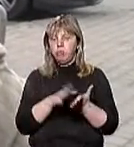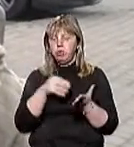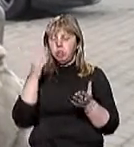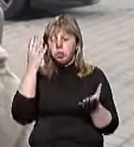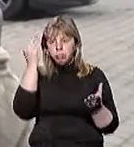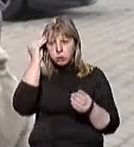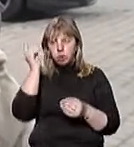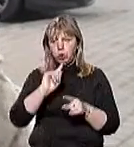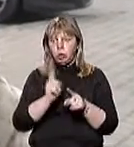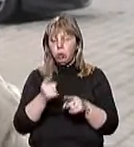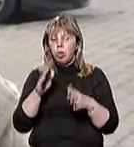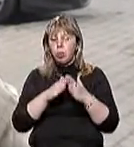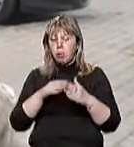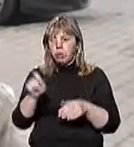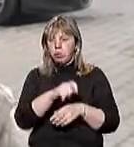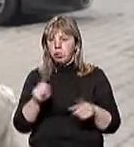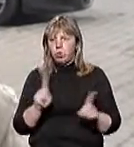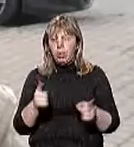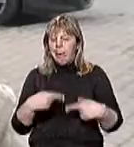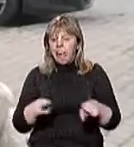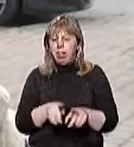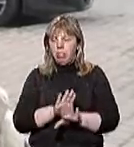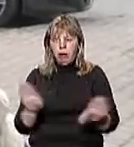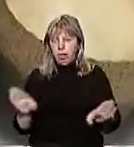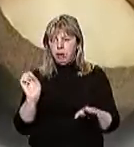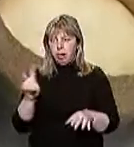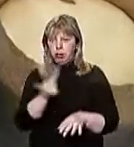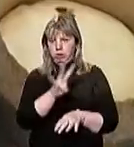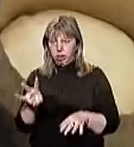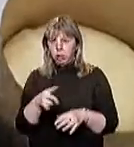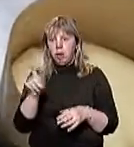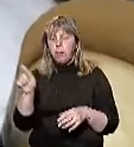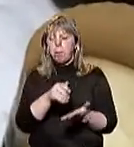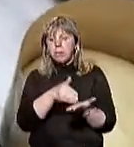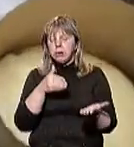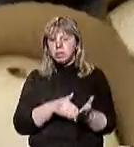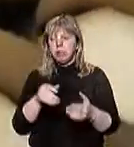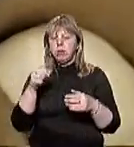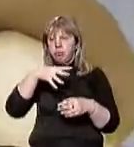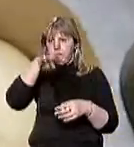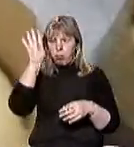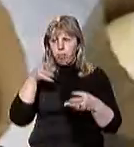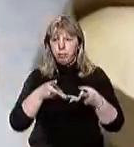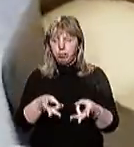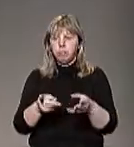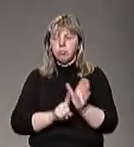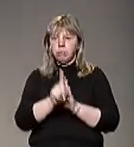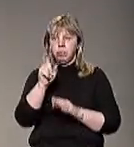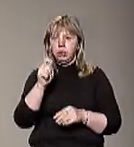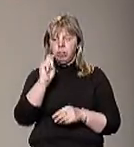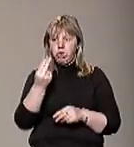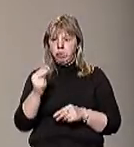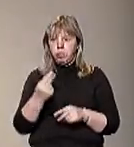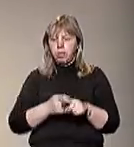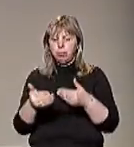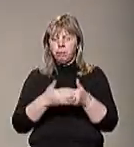що домашнє освячення – це щось не таке, як священник. Паски у супермаркеті почали випікати четверга перед